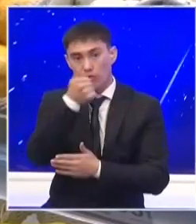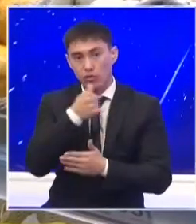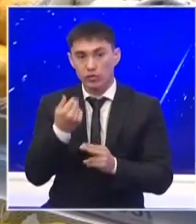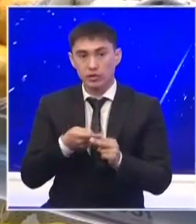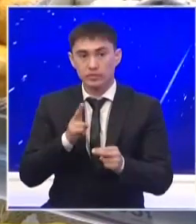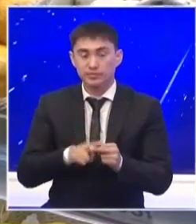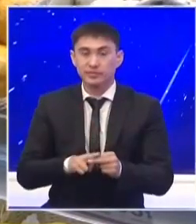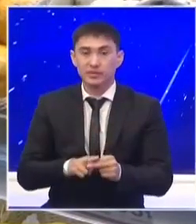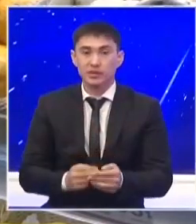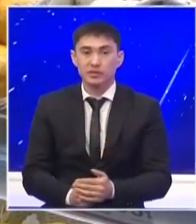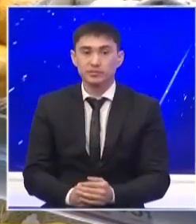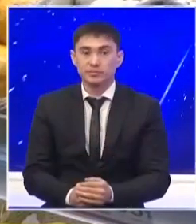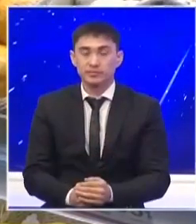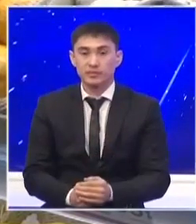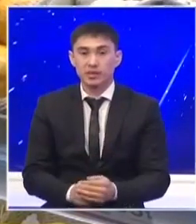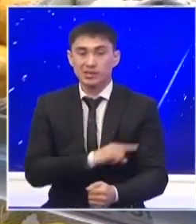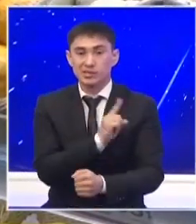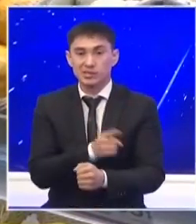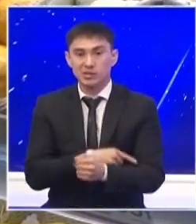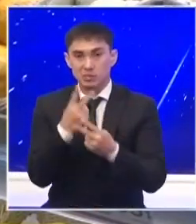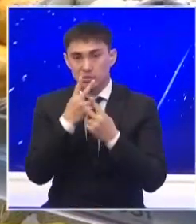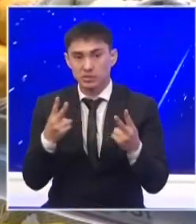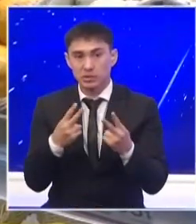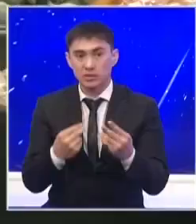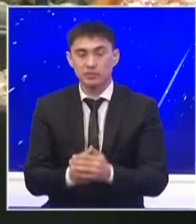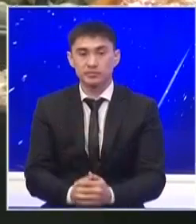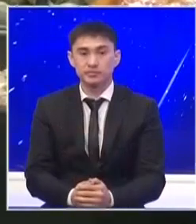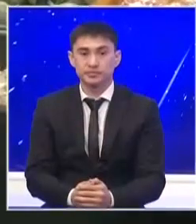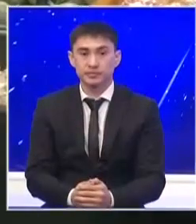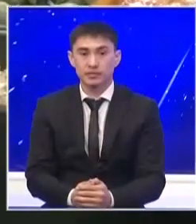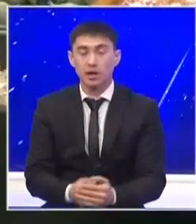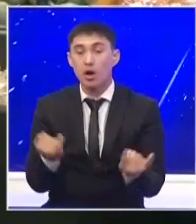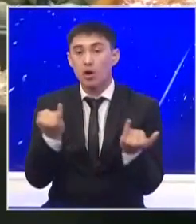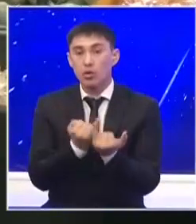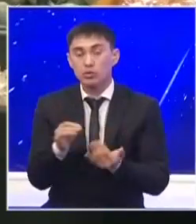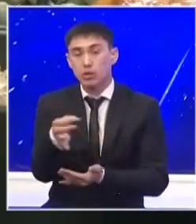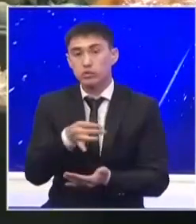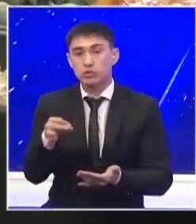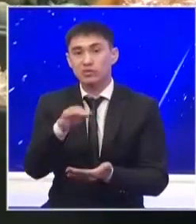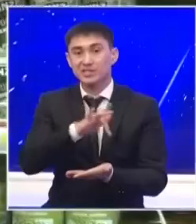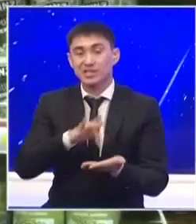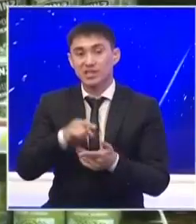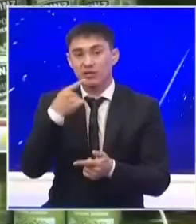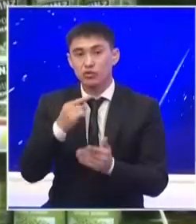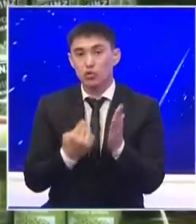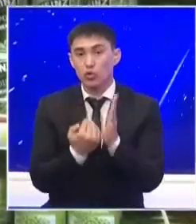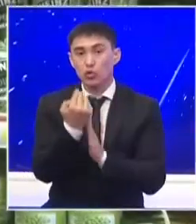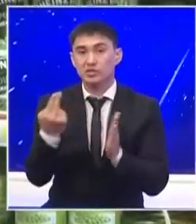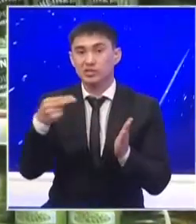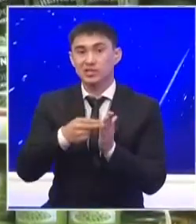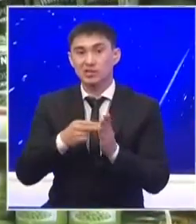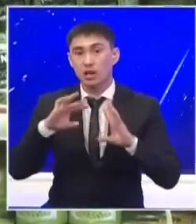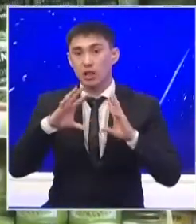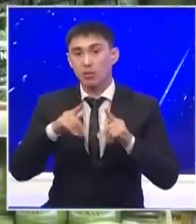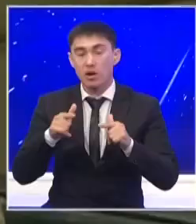просто, очень сильно заметно после Нового года это стало. Гости областного центра заверяют, что рост цен – это глобальный